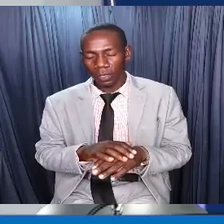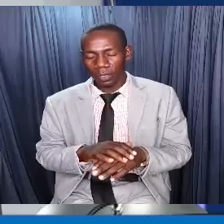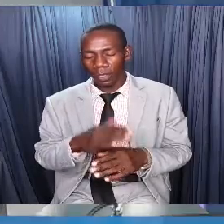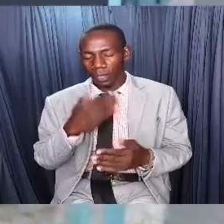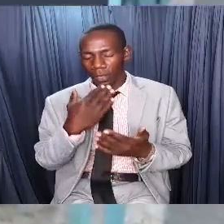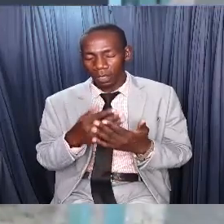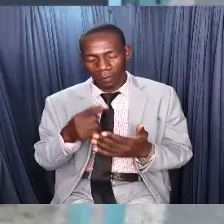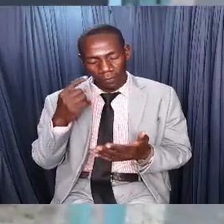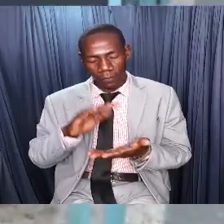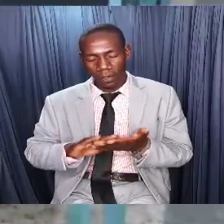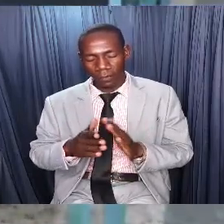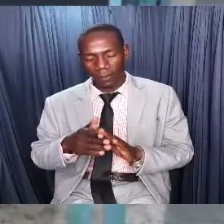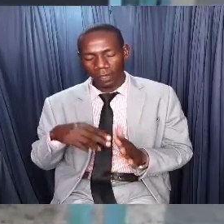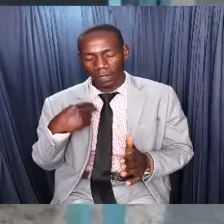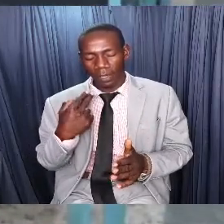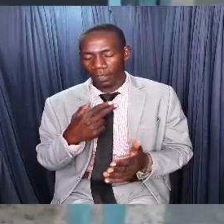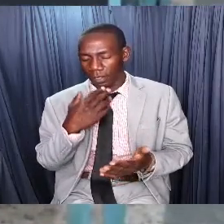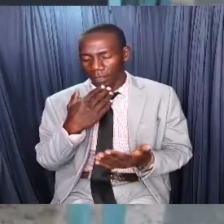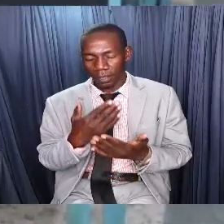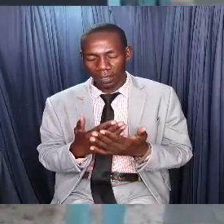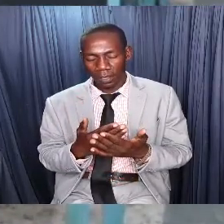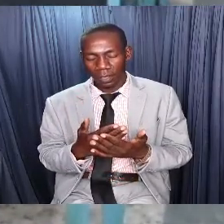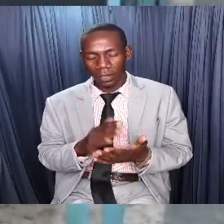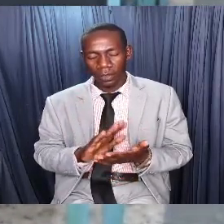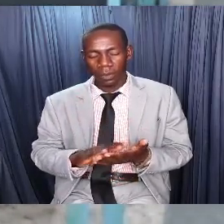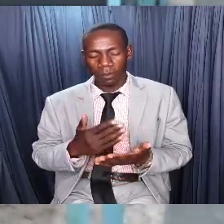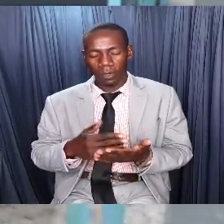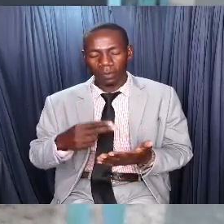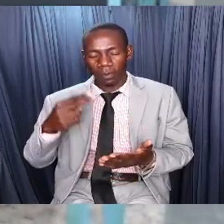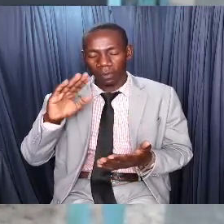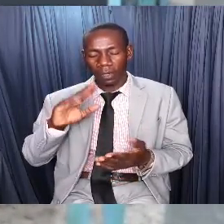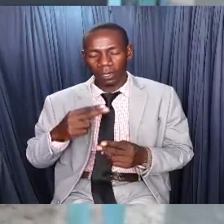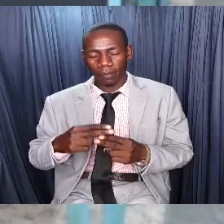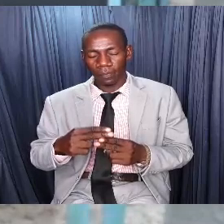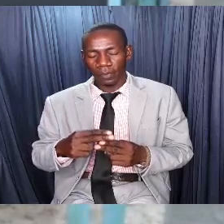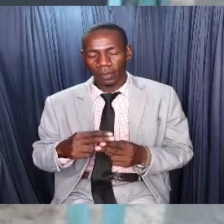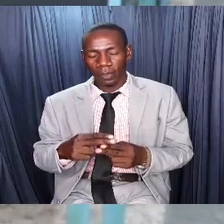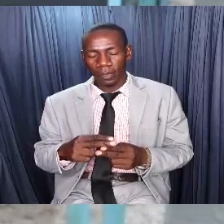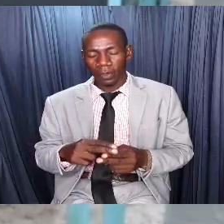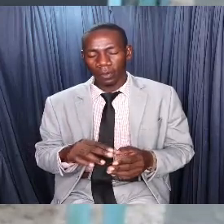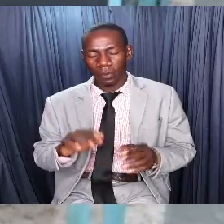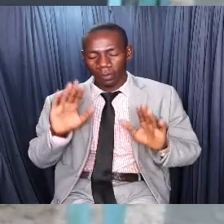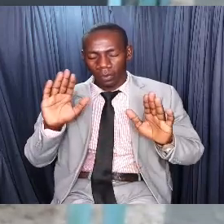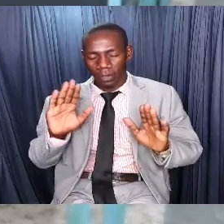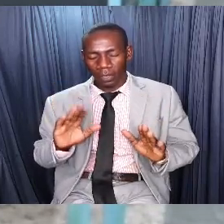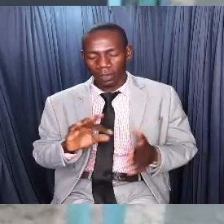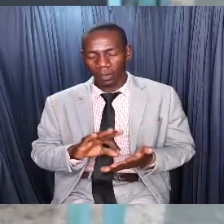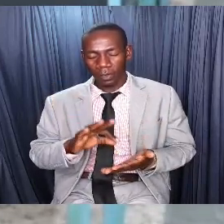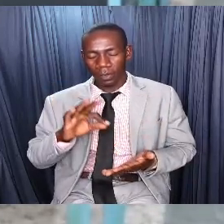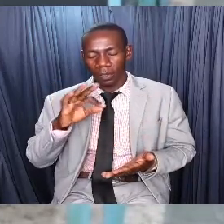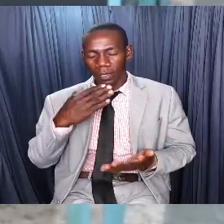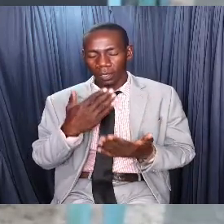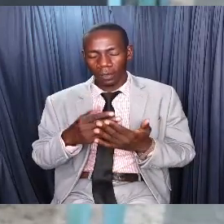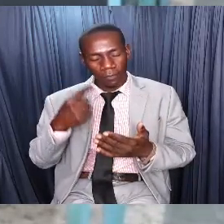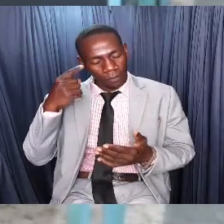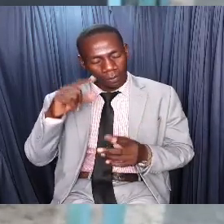Hande kutusamehe, hande kutuponya Bwana. Jina lako linuliwe Mungu wa mwanzilishi Bwana. Unastahili sifa Bwana. Asante kwa